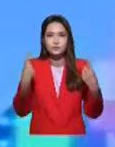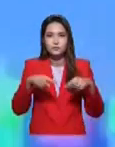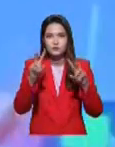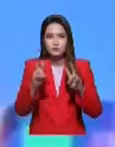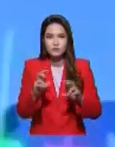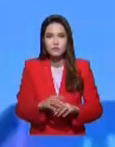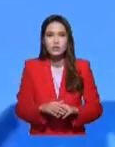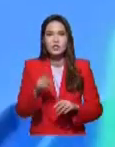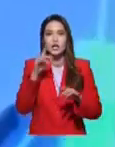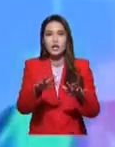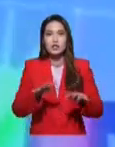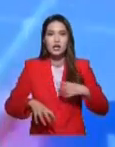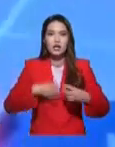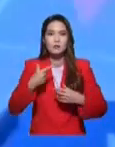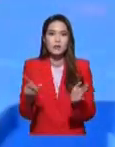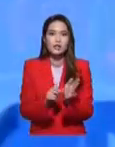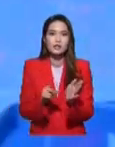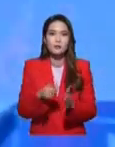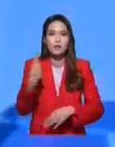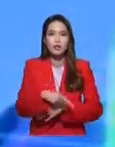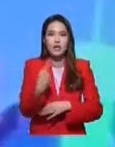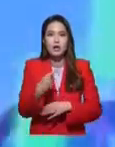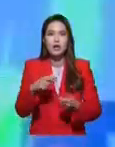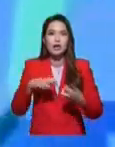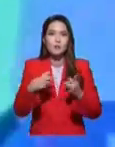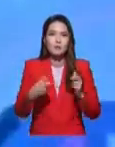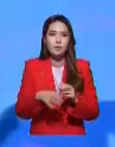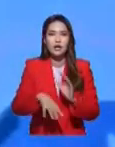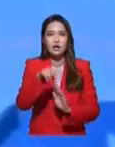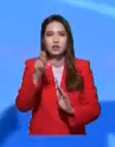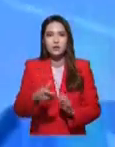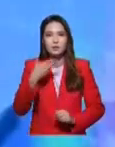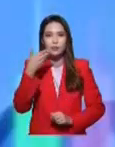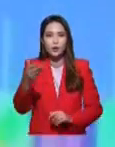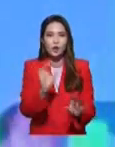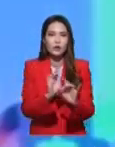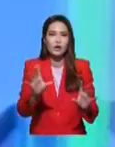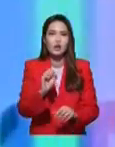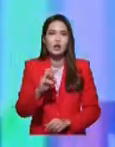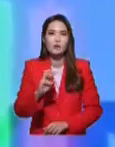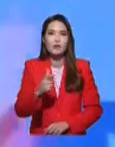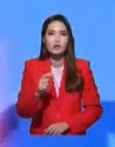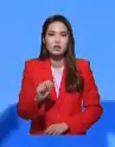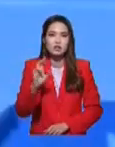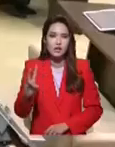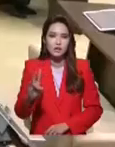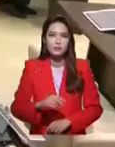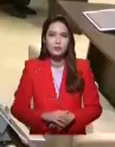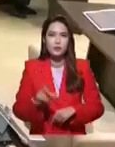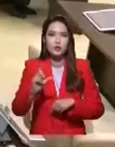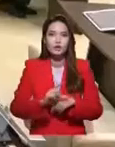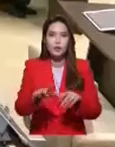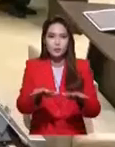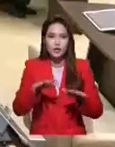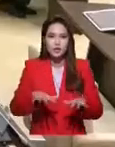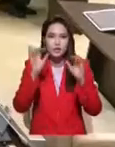темам. В Сенате обеспокоены пенсией таможенников. Проблему в депутатском запросе озвучил Амангельды Нугманов. По словам сенатора,